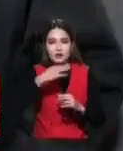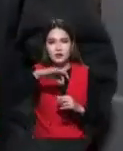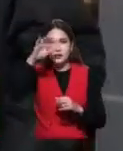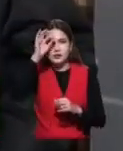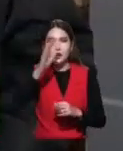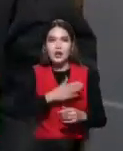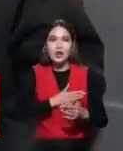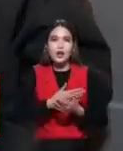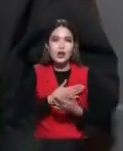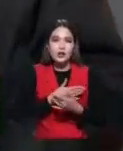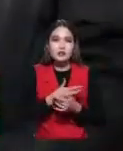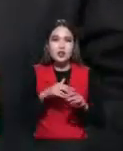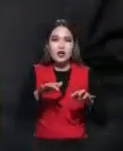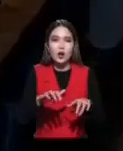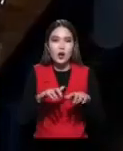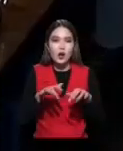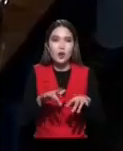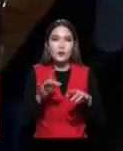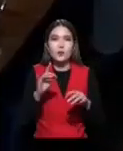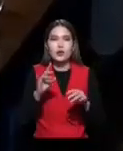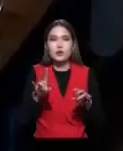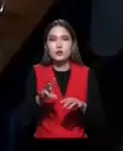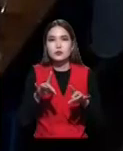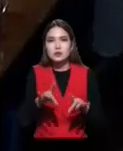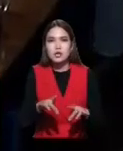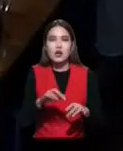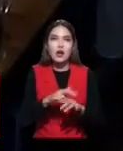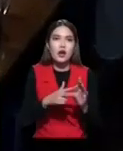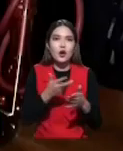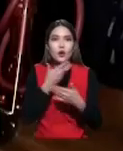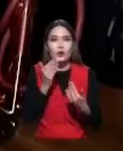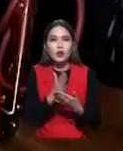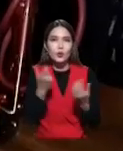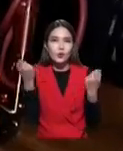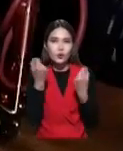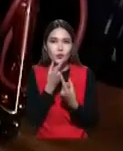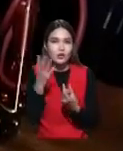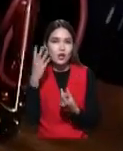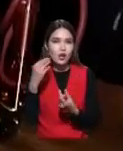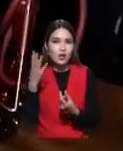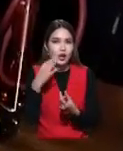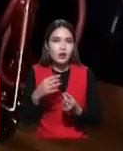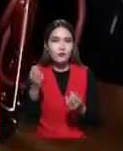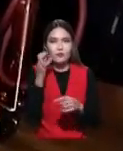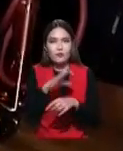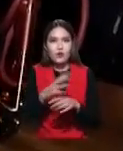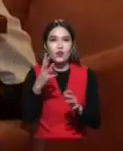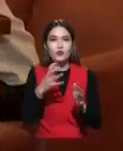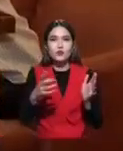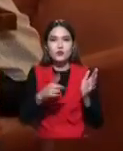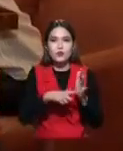и активисты, также компьютерные клубы. Нет ли там несовершеннолетних? Всего в Алматы в ходе рейдов выявлено